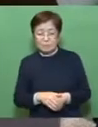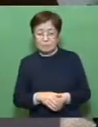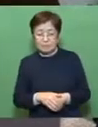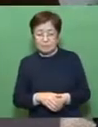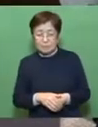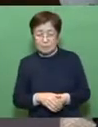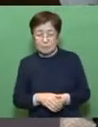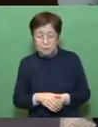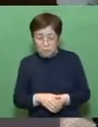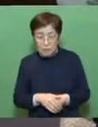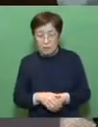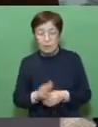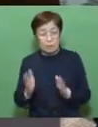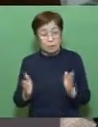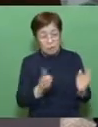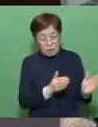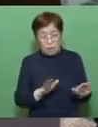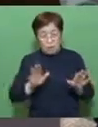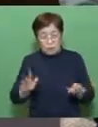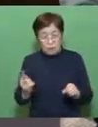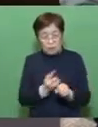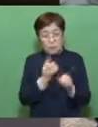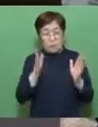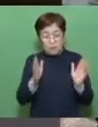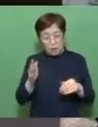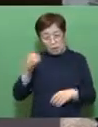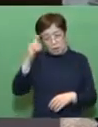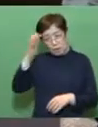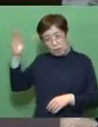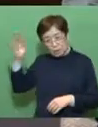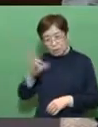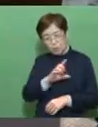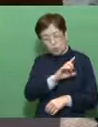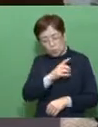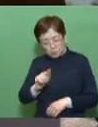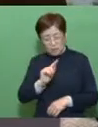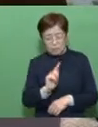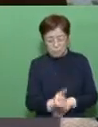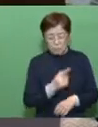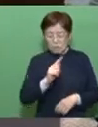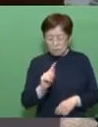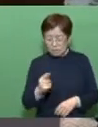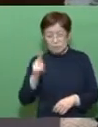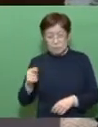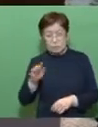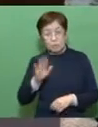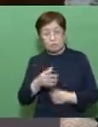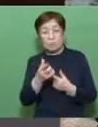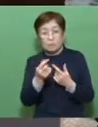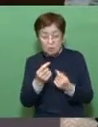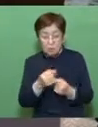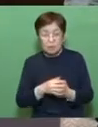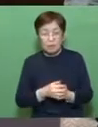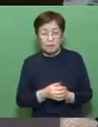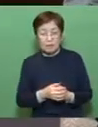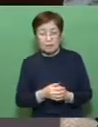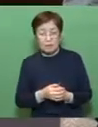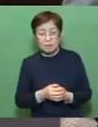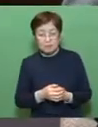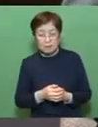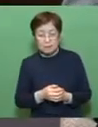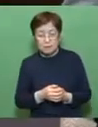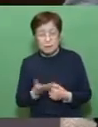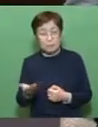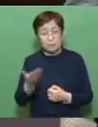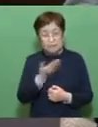ですねこの1年をま清さん振り返っても本当にあのいろんな事件や事故がねえあったわけですけれどもさあ続いては